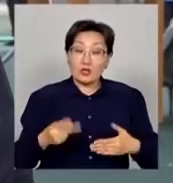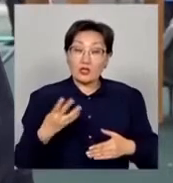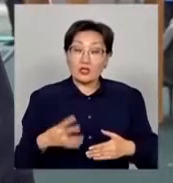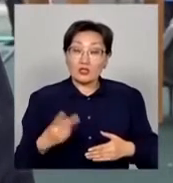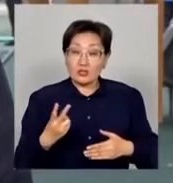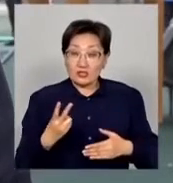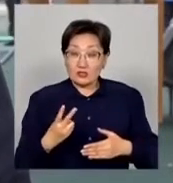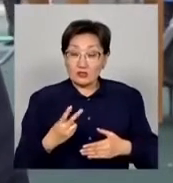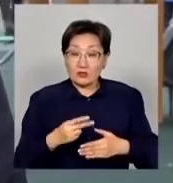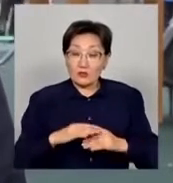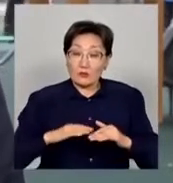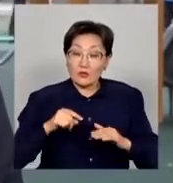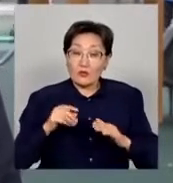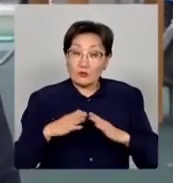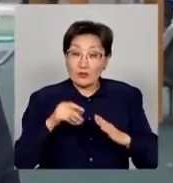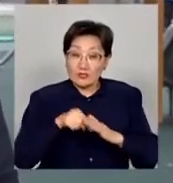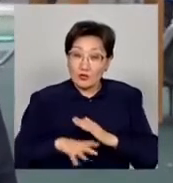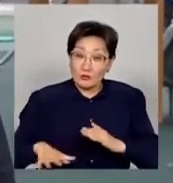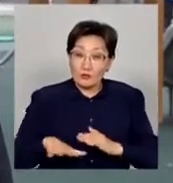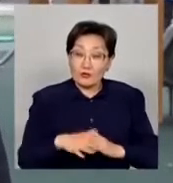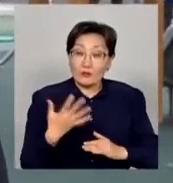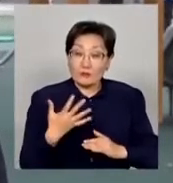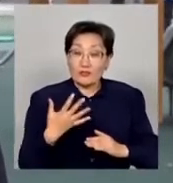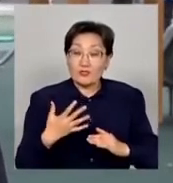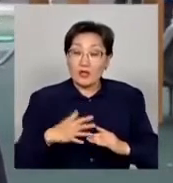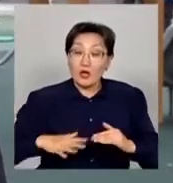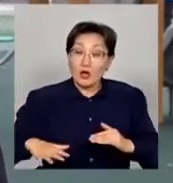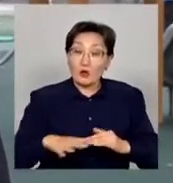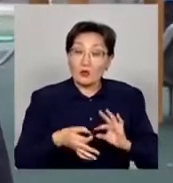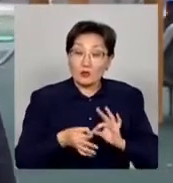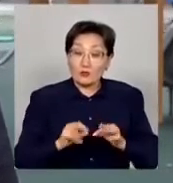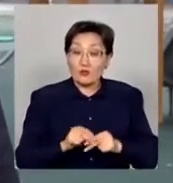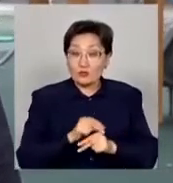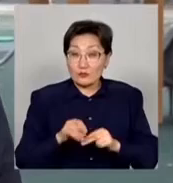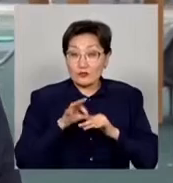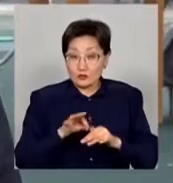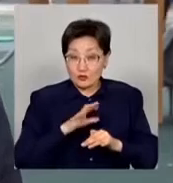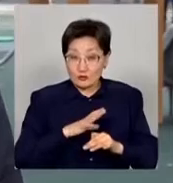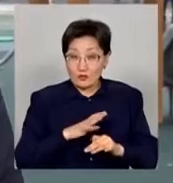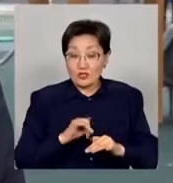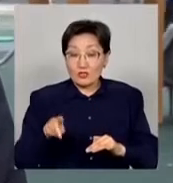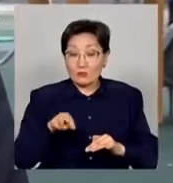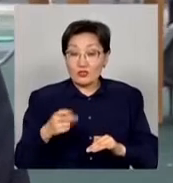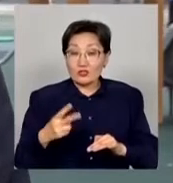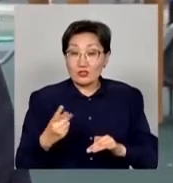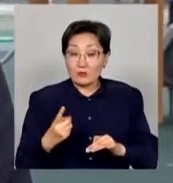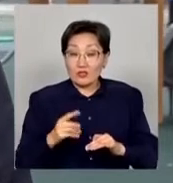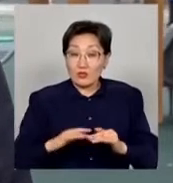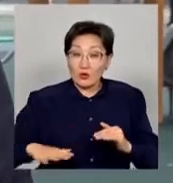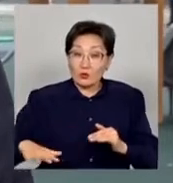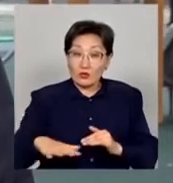42 ауланың ішінен 5 аула күрделі жұмыстардан өткізілді. Және де 21